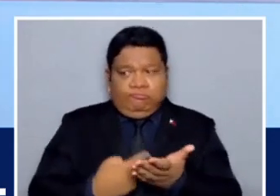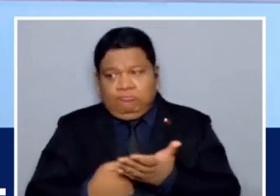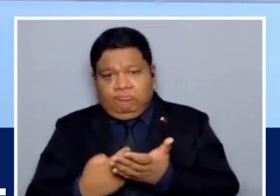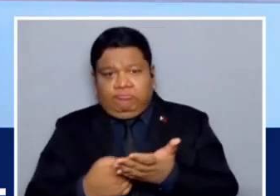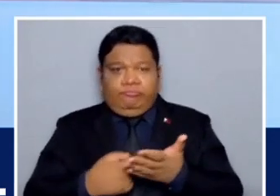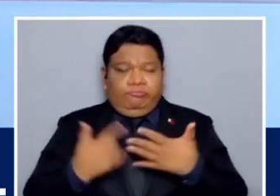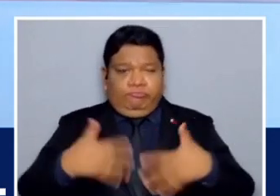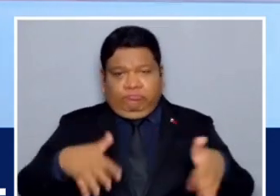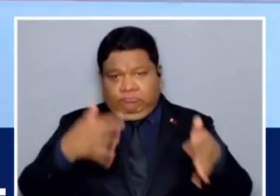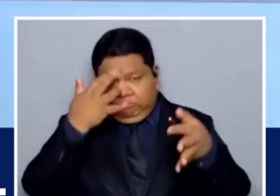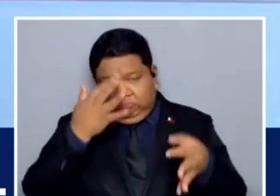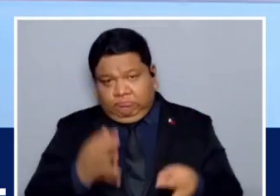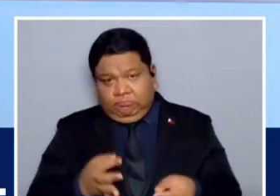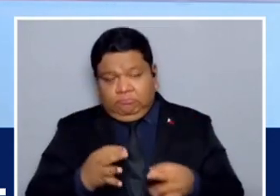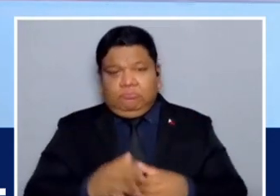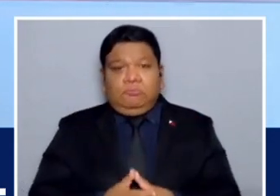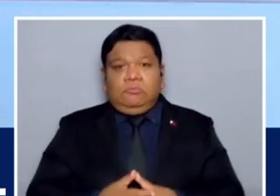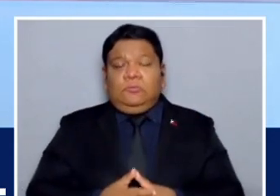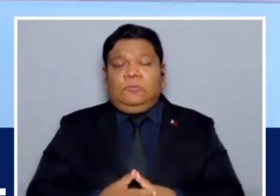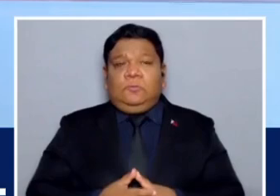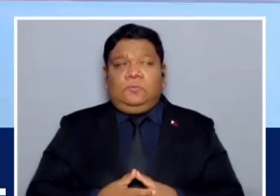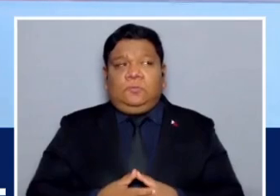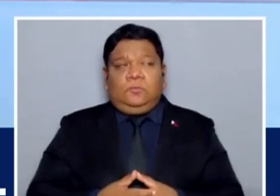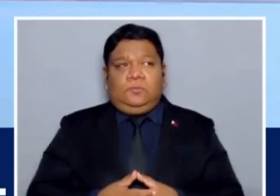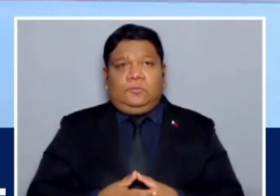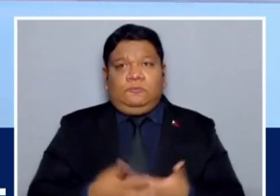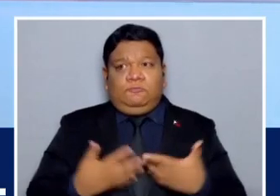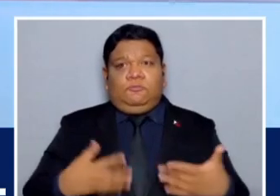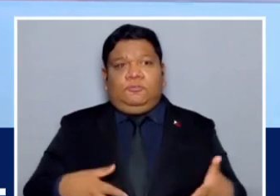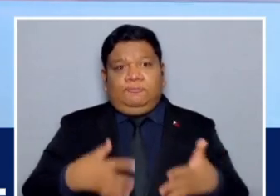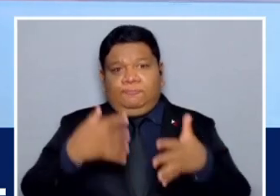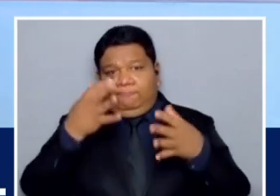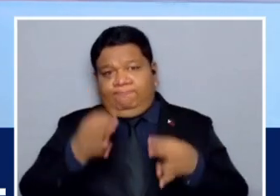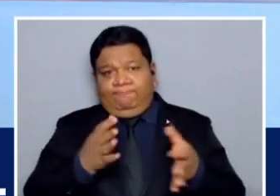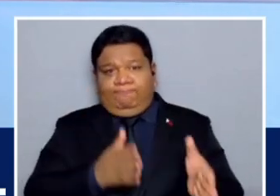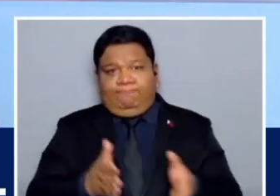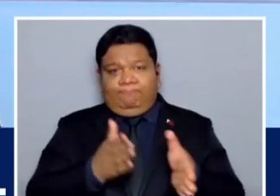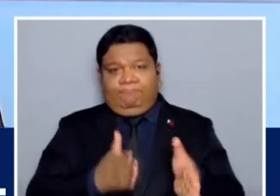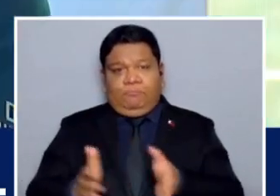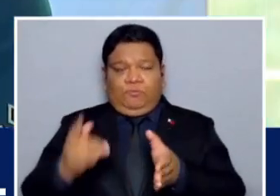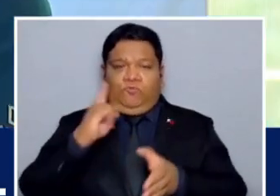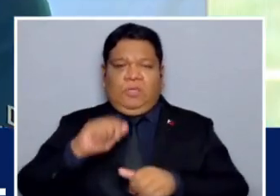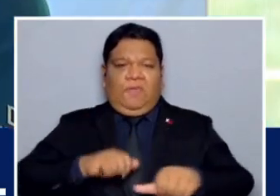made their preparations for those activities.